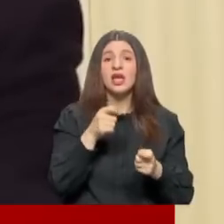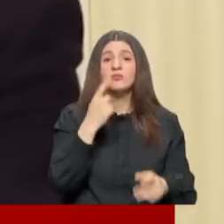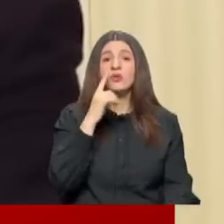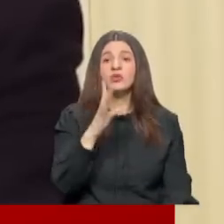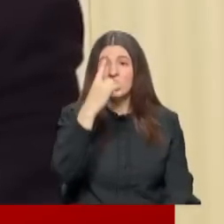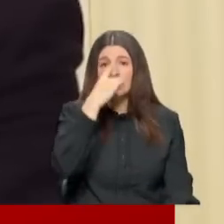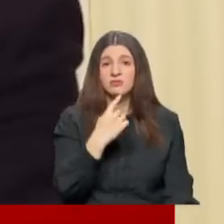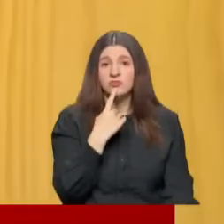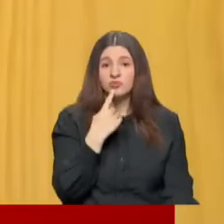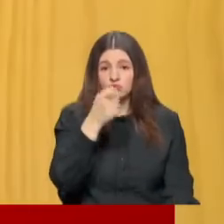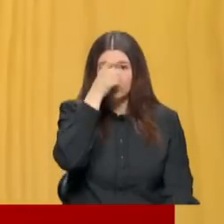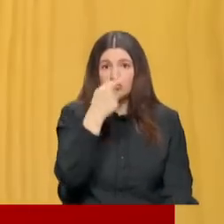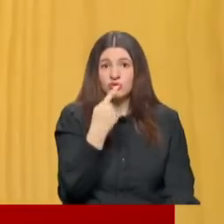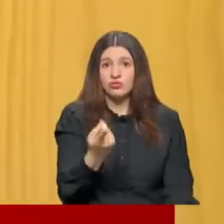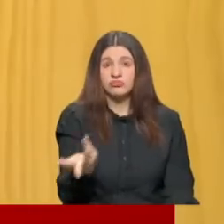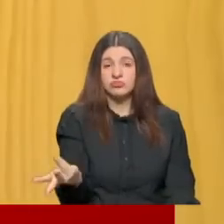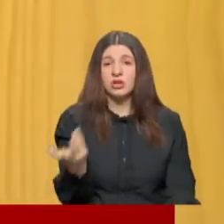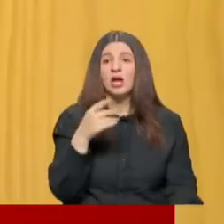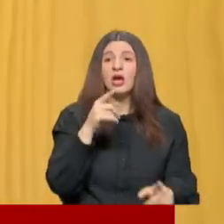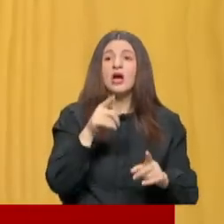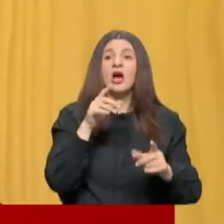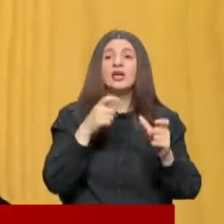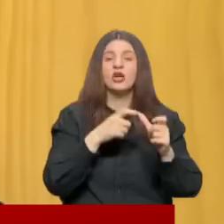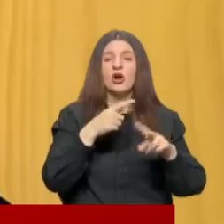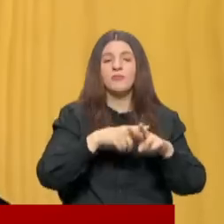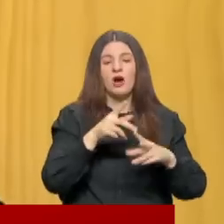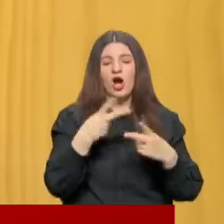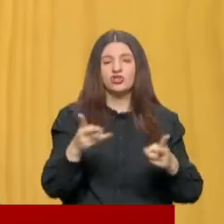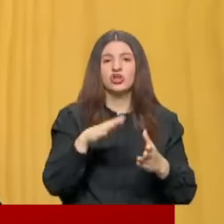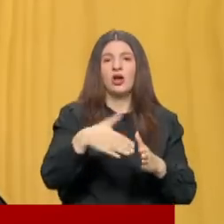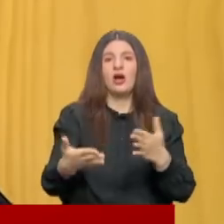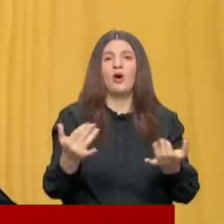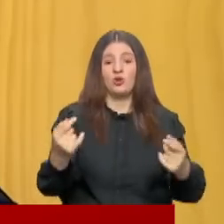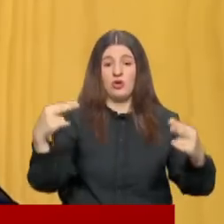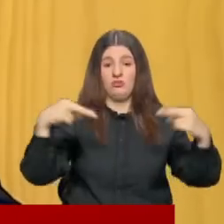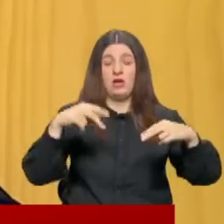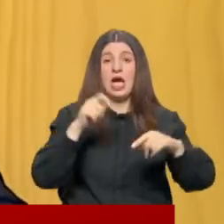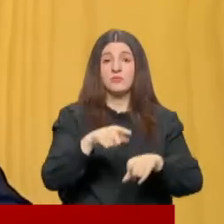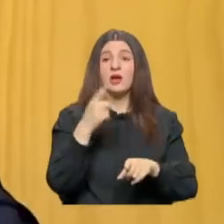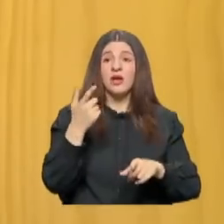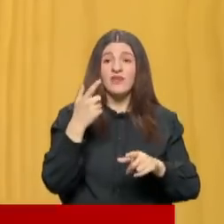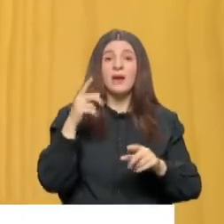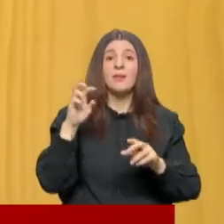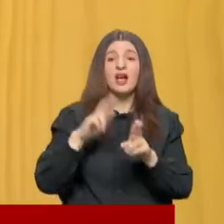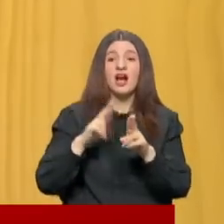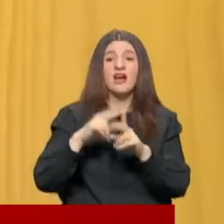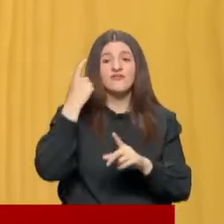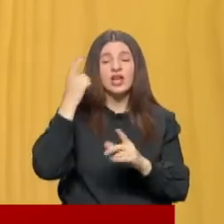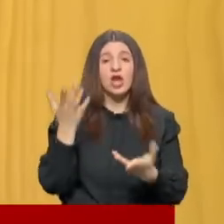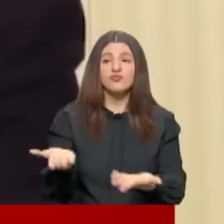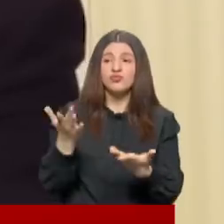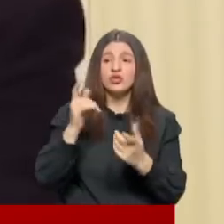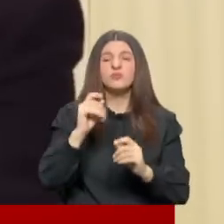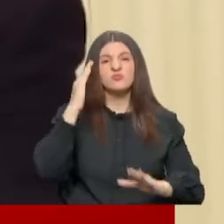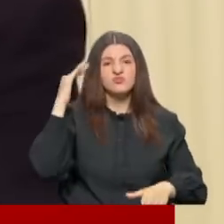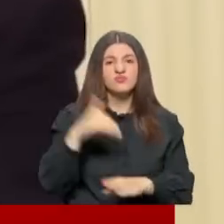musunuz? Resmi dilimiz Türkçe diyoruz. Serok artık kartını açık oynamaktadır. Ve PKK tezlerini savunacak kadar